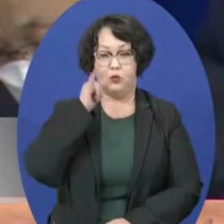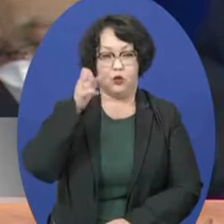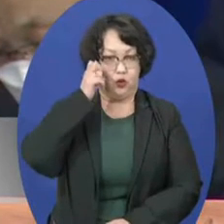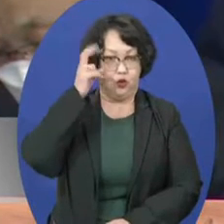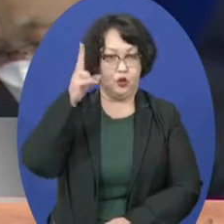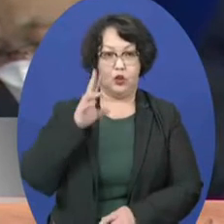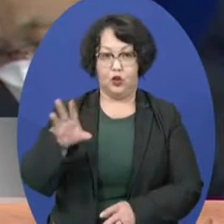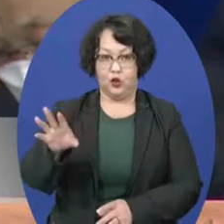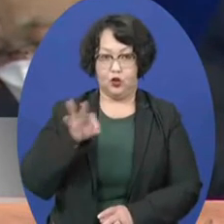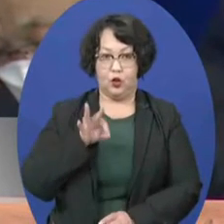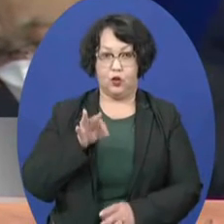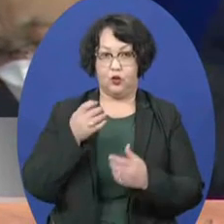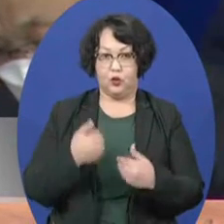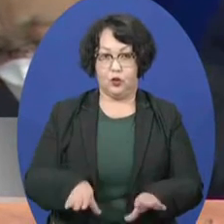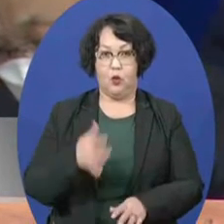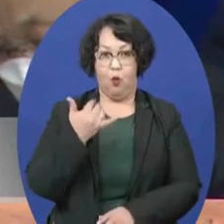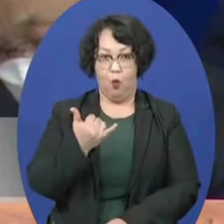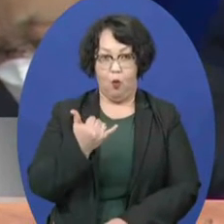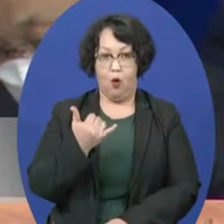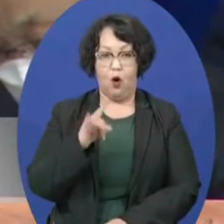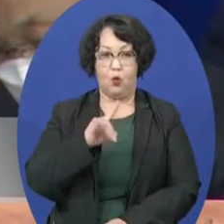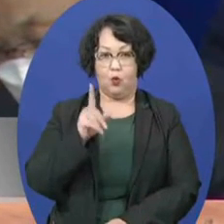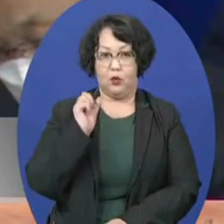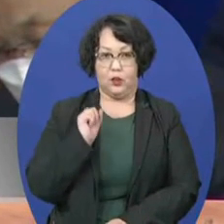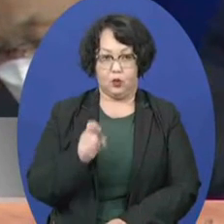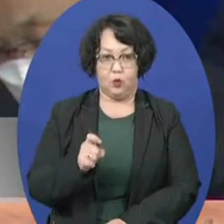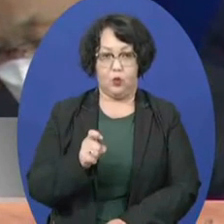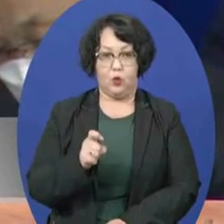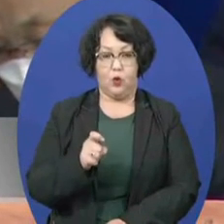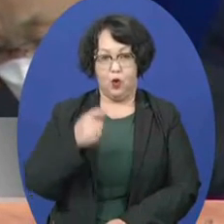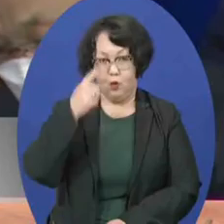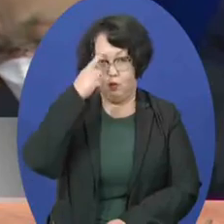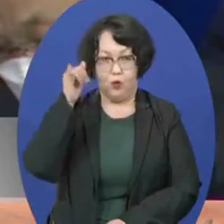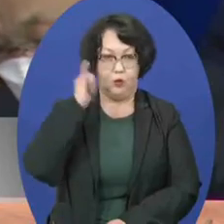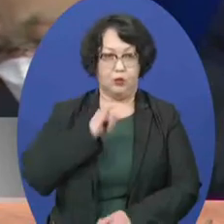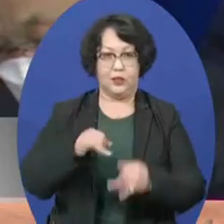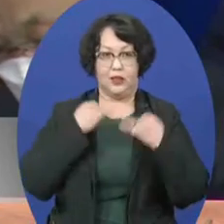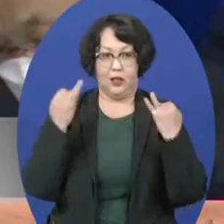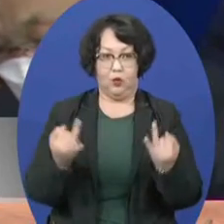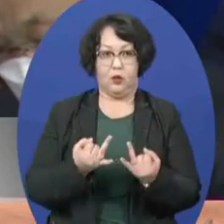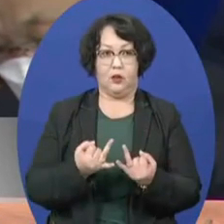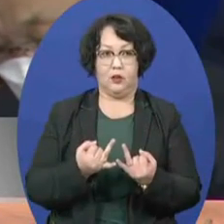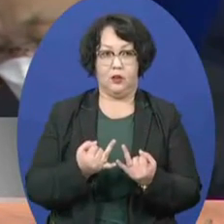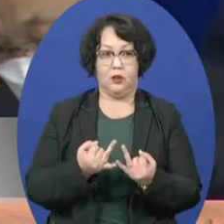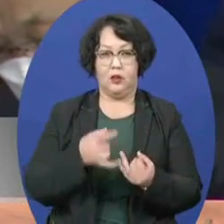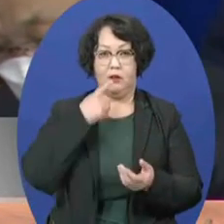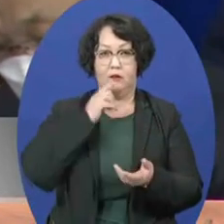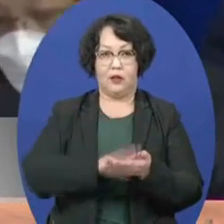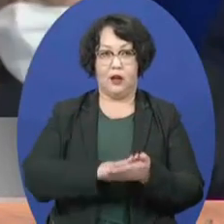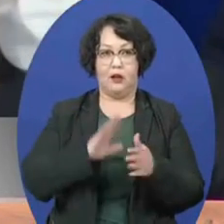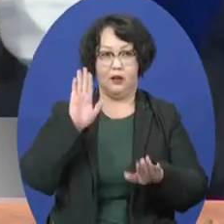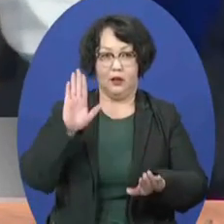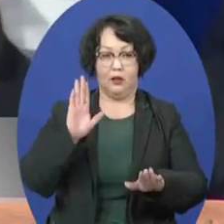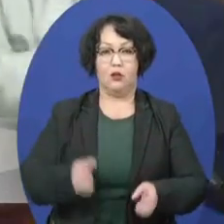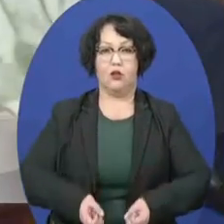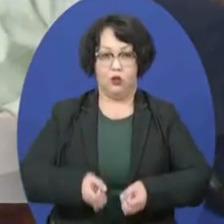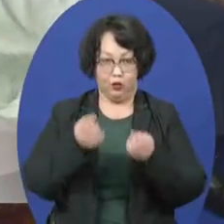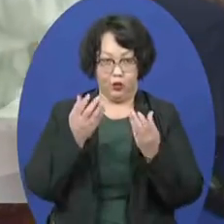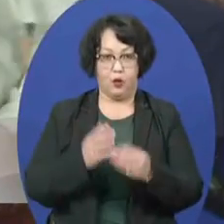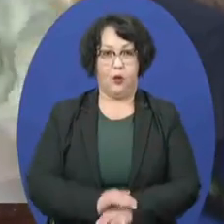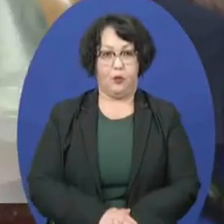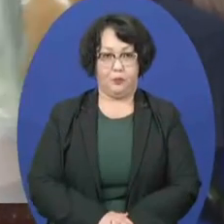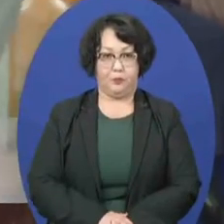Монгол улсын ерөнхийлөгчөө сонгогдсон Ухнагийн хүрэлцүүх Монгол улсын хуралд тангар өргөнө.